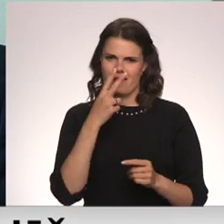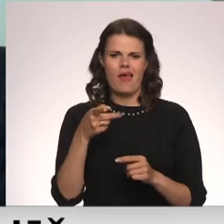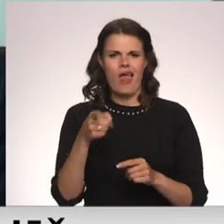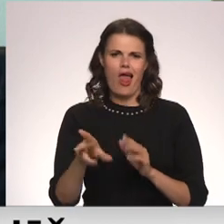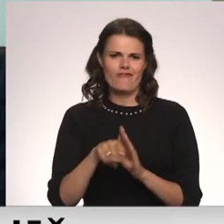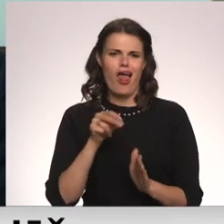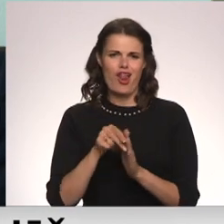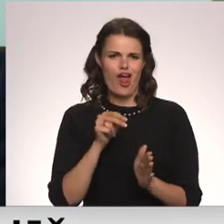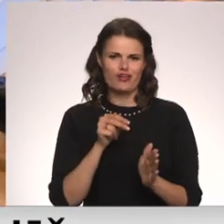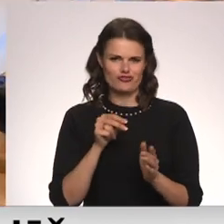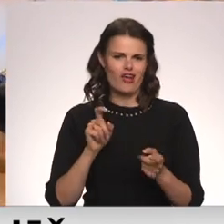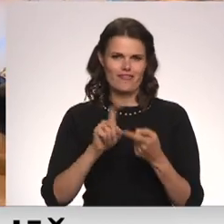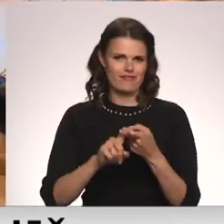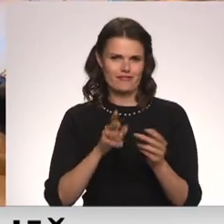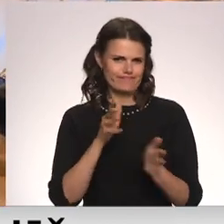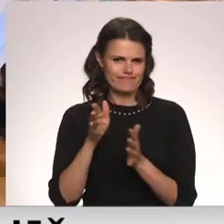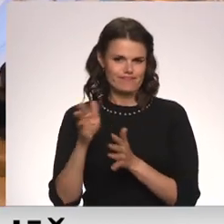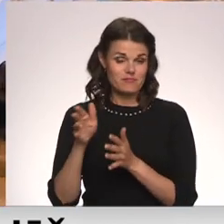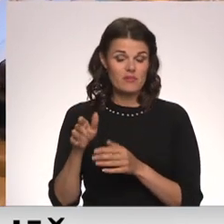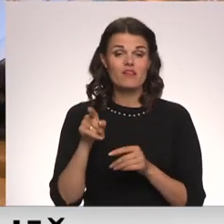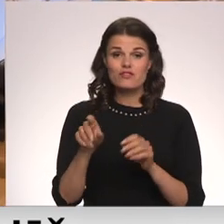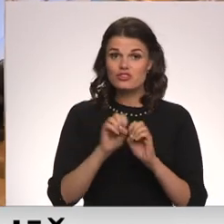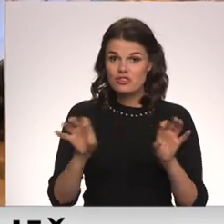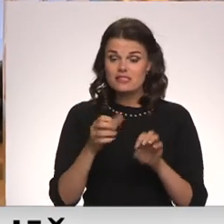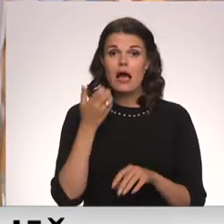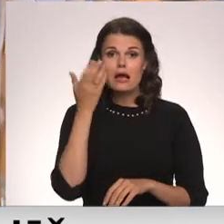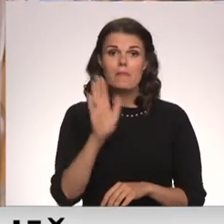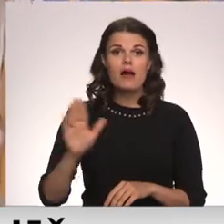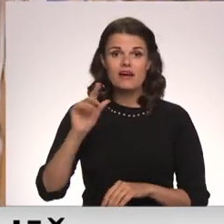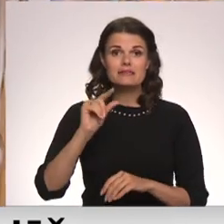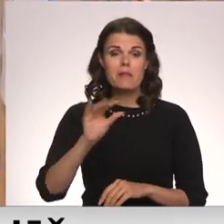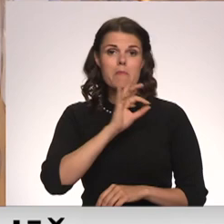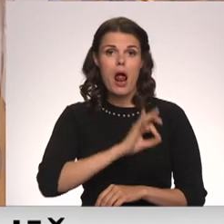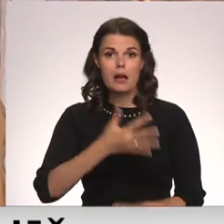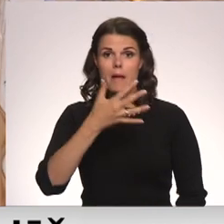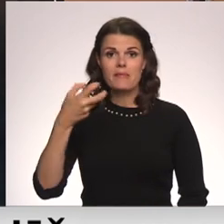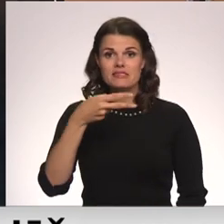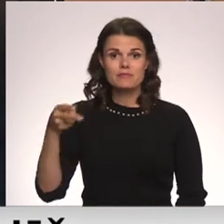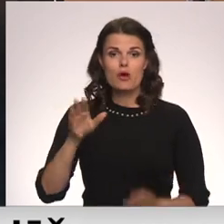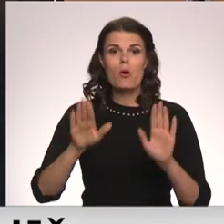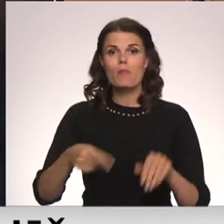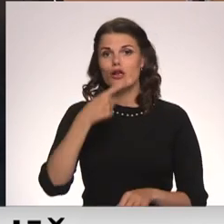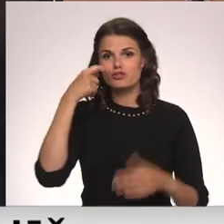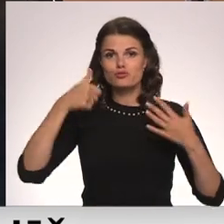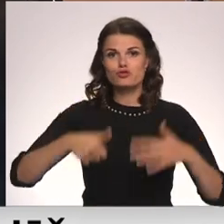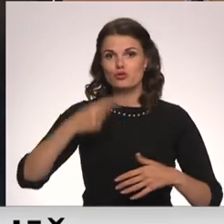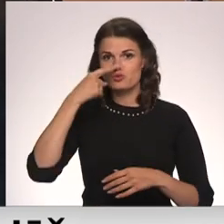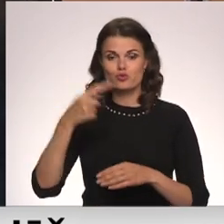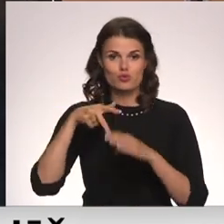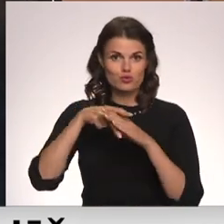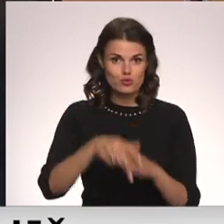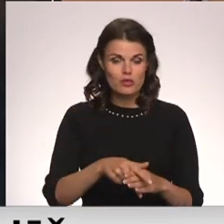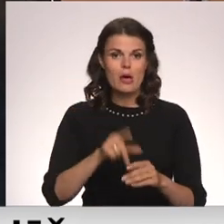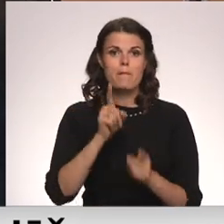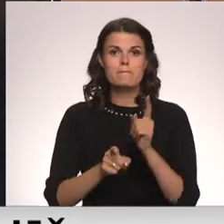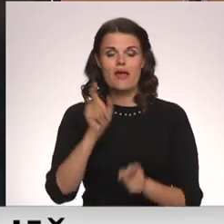gads atstāja savu iespaidu. Viņš skaidro, kamēr valstī minimālā alga ir 500 eiro par 160 stundu slodzi, pedagogiem